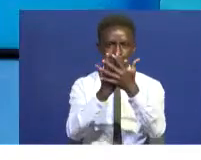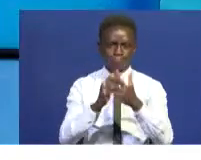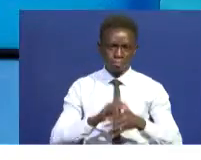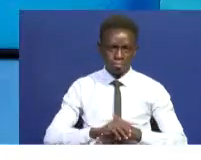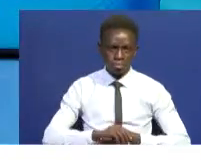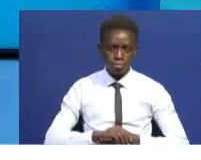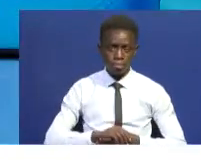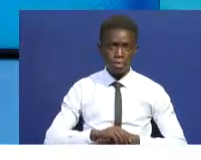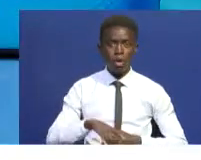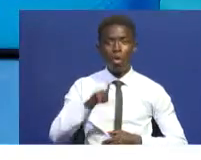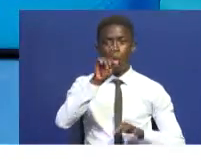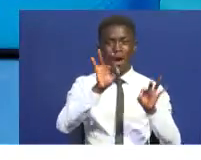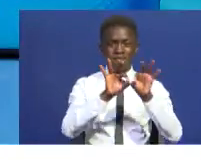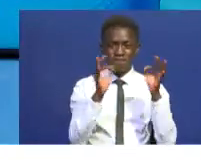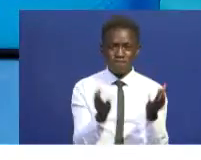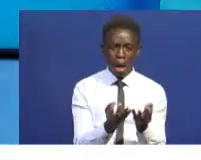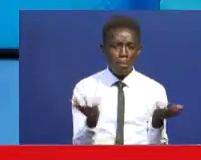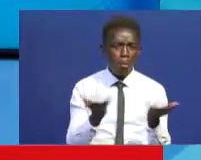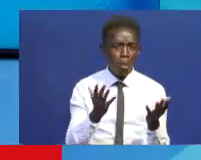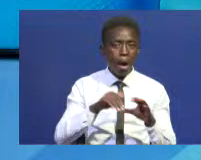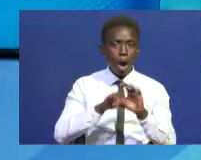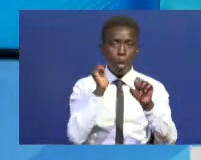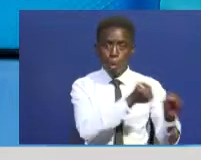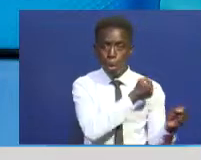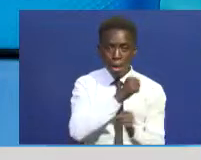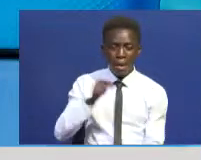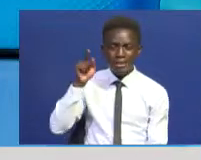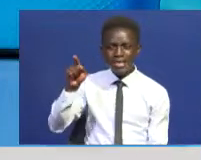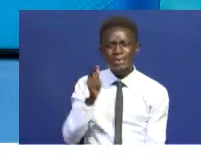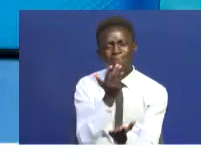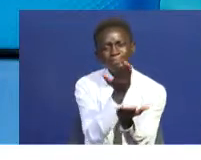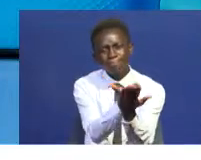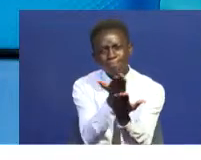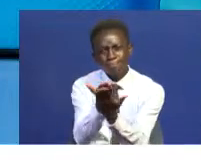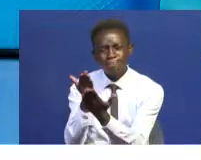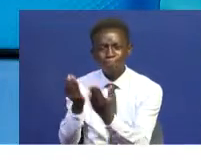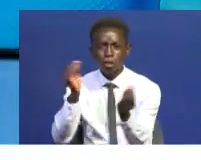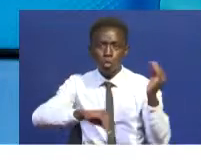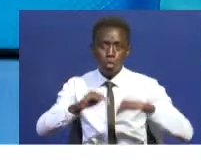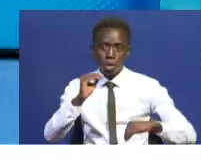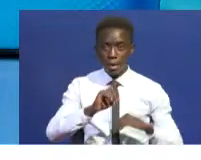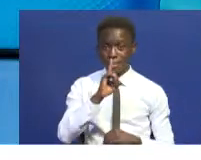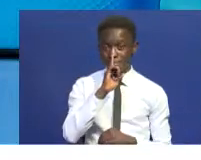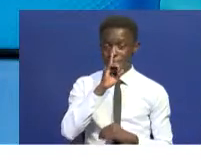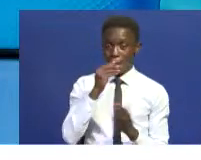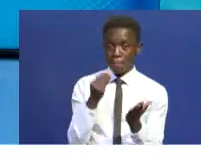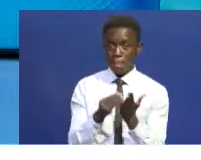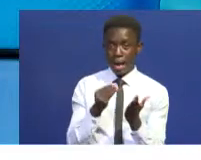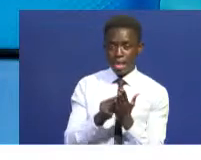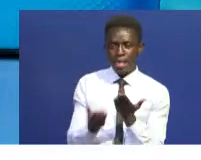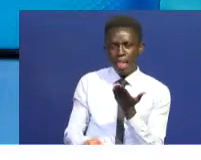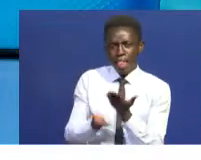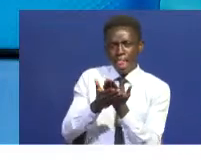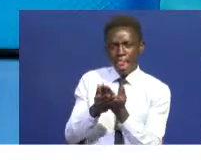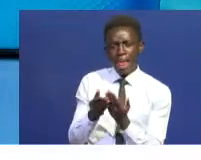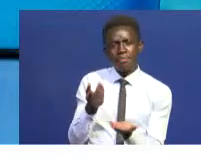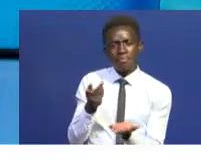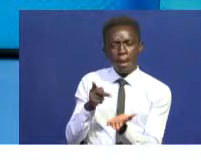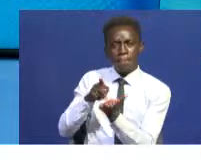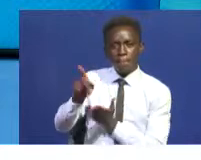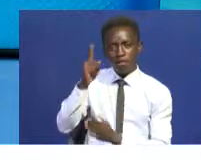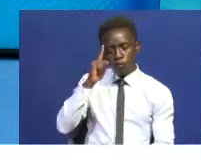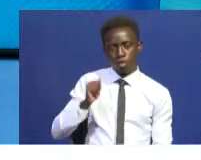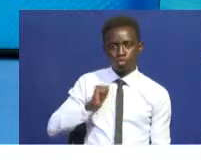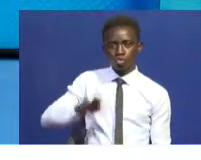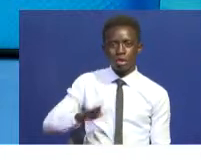Na familia moja katika kaunti ya Homa Bay inaomba msaada wa kifedha kumtibu binti yao anayeugua ugonjwa wa moyo. Na kutokana na